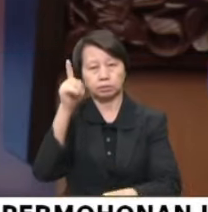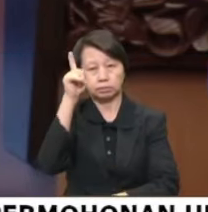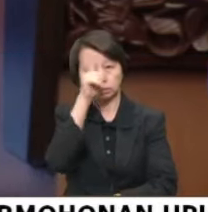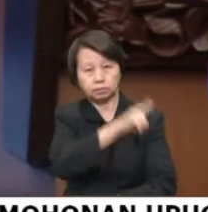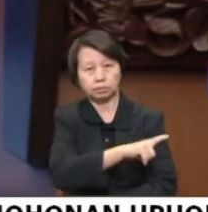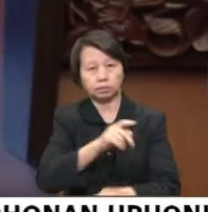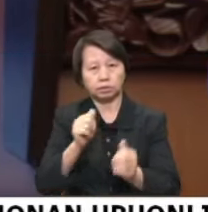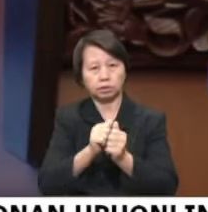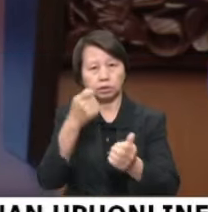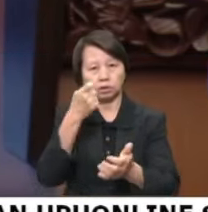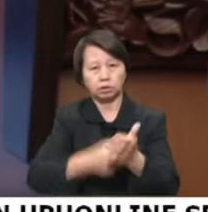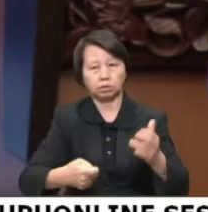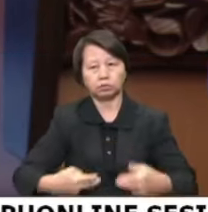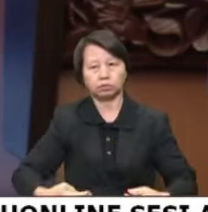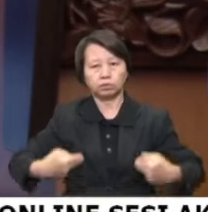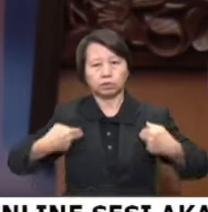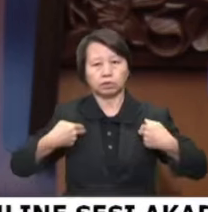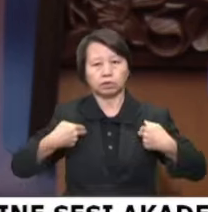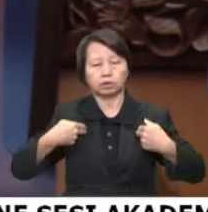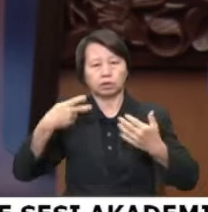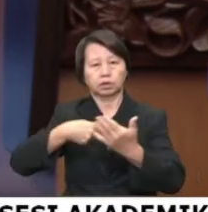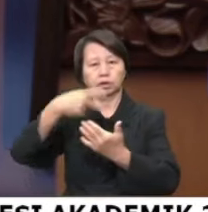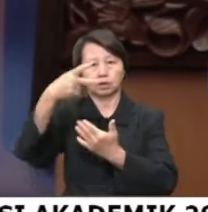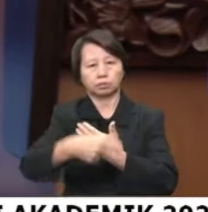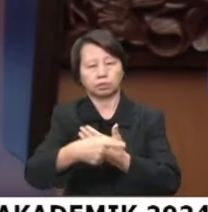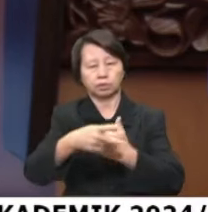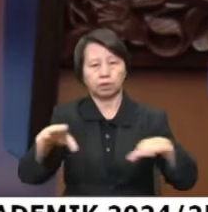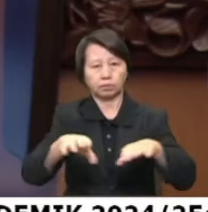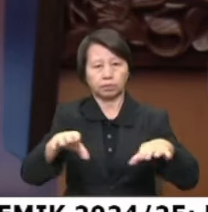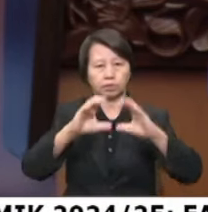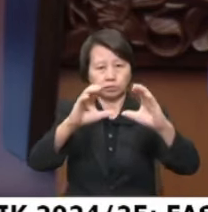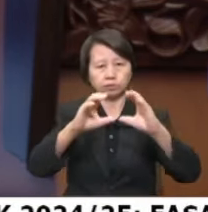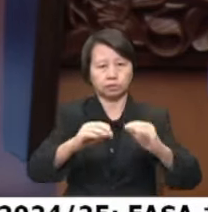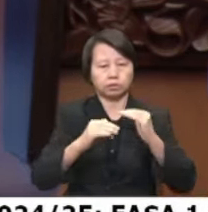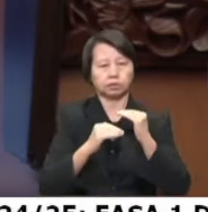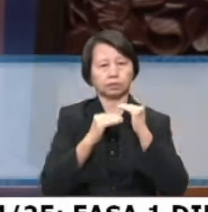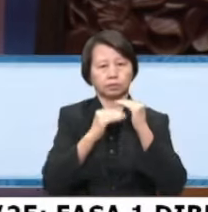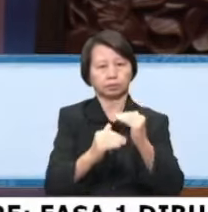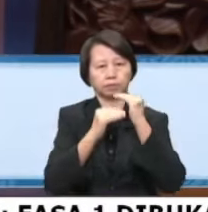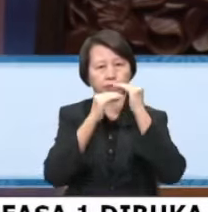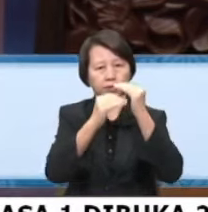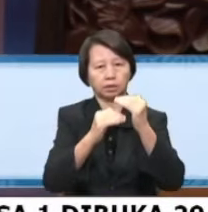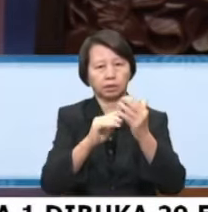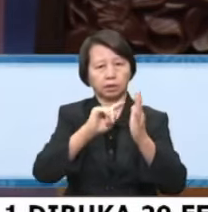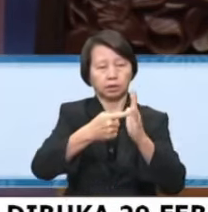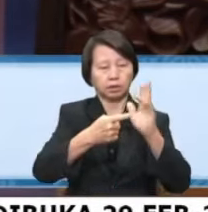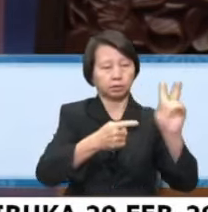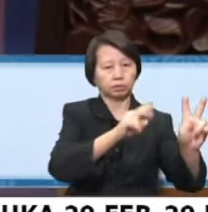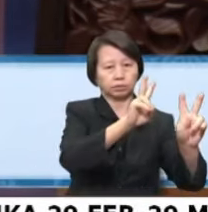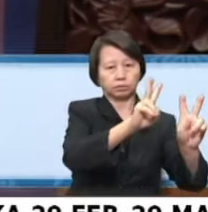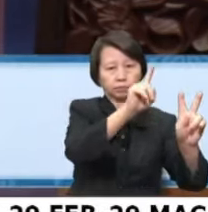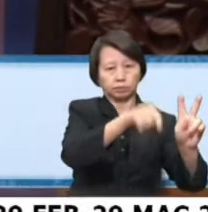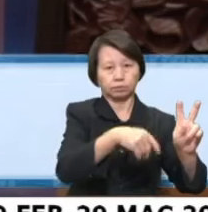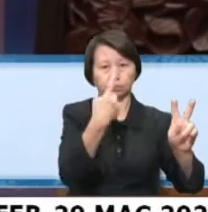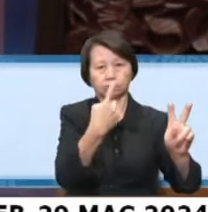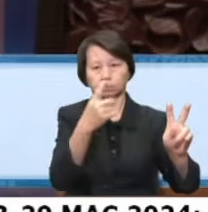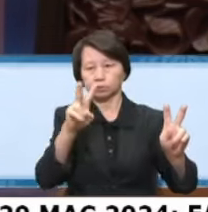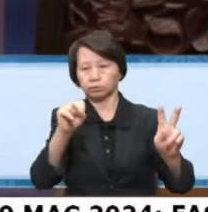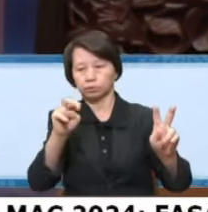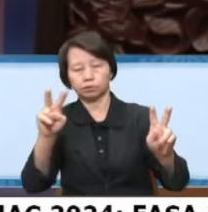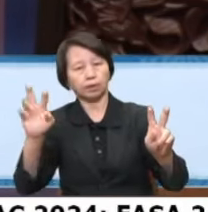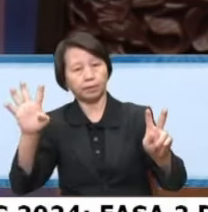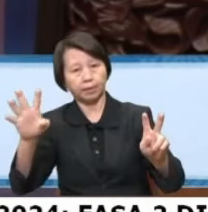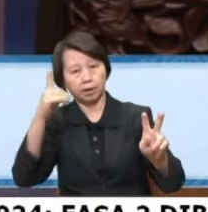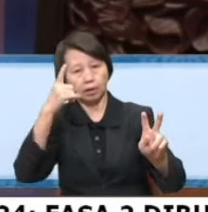gelombang kos SARA hidup. Program ini yang dilaksanakan secara berperingkat mulai 22 Januari 2024